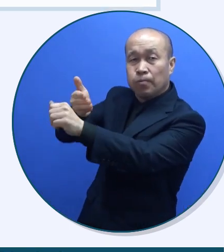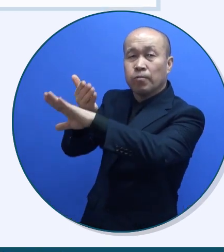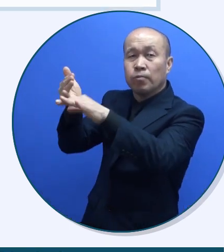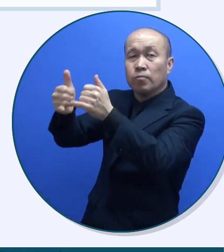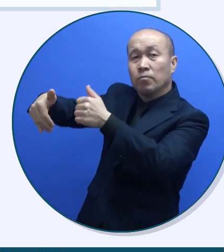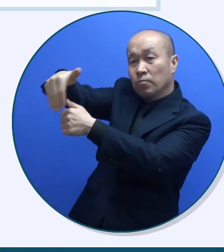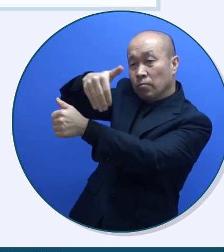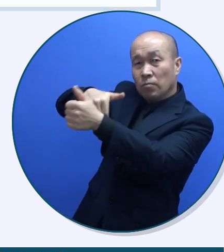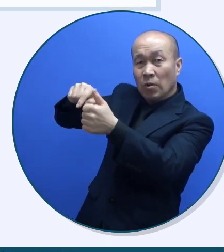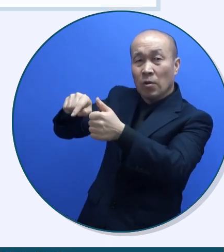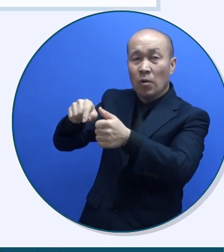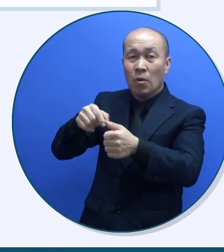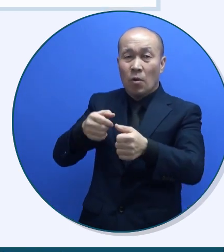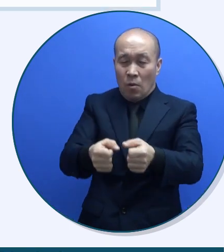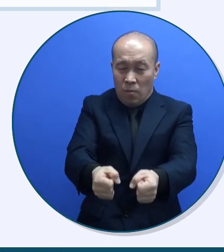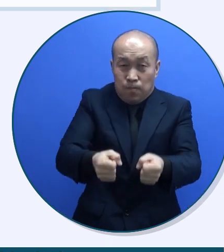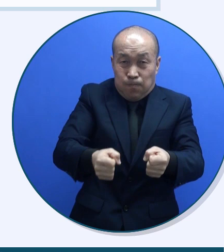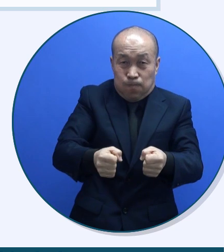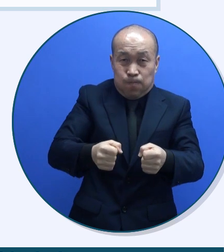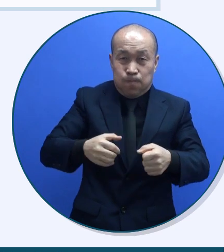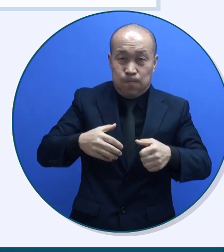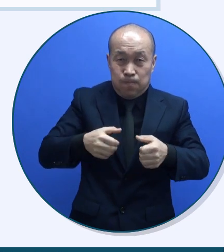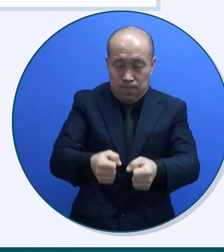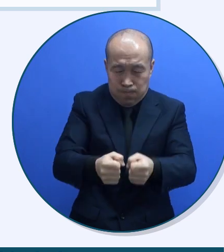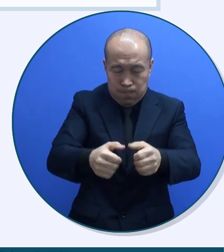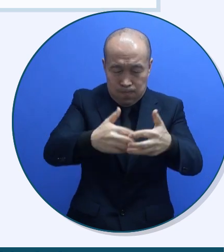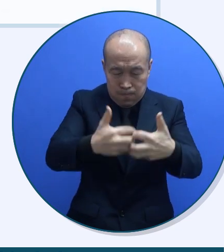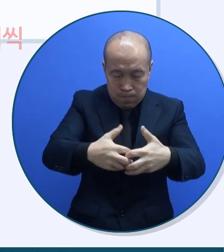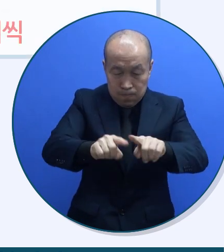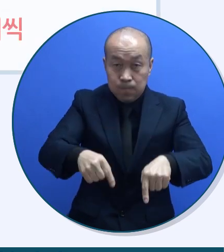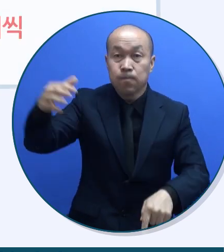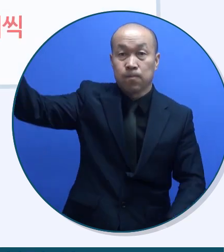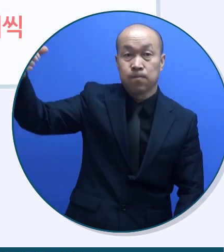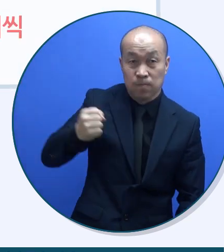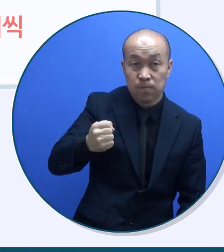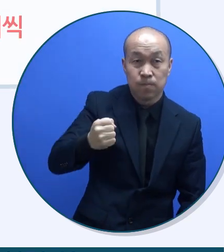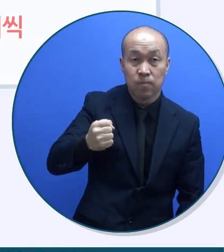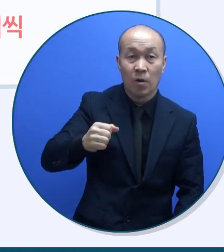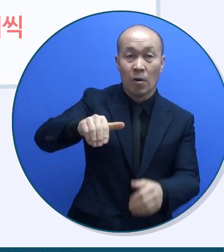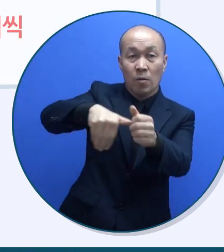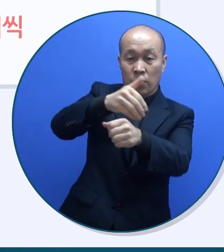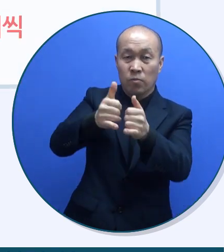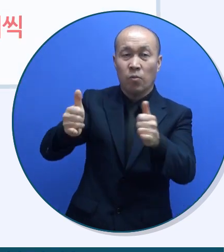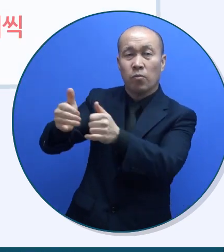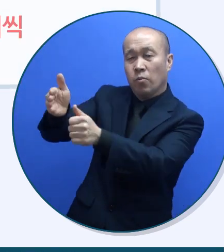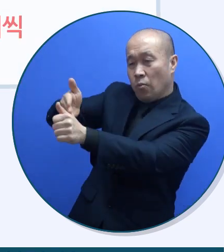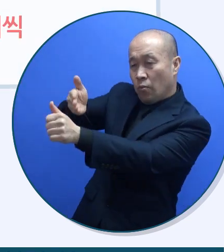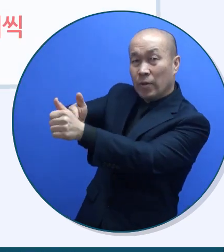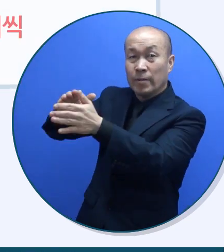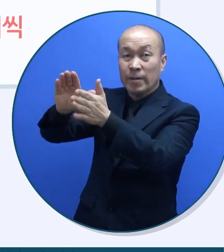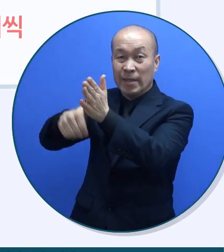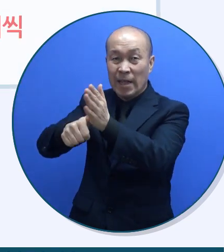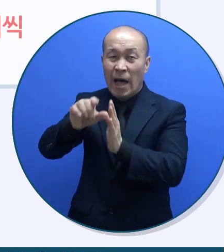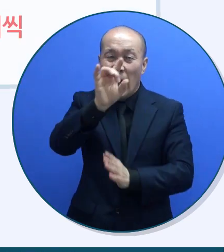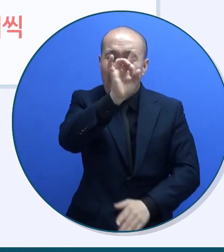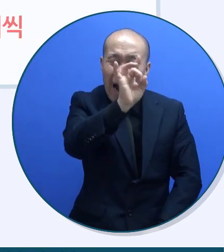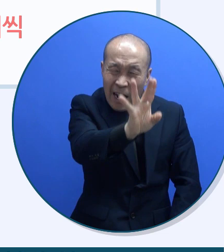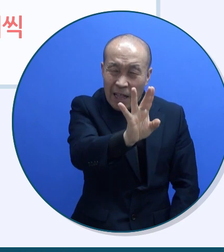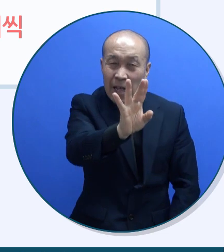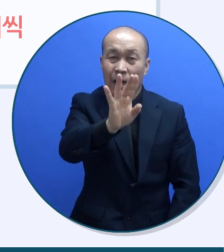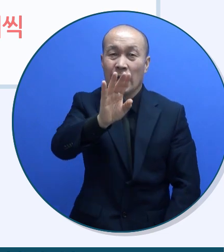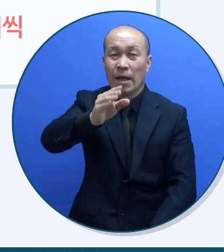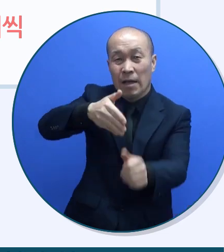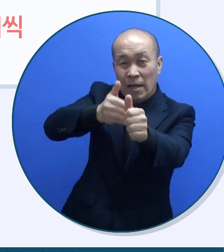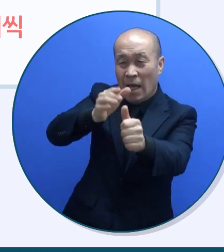주변에 자동심장 충격기가 있다면 가져와 달라고 부탁합니다. 주변인에게 요청을 할 때는 가급적 한